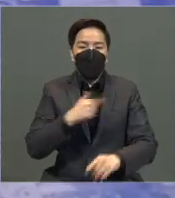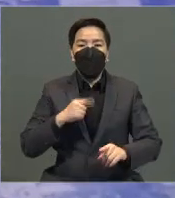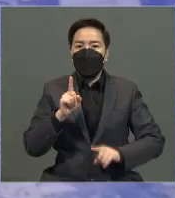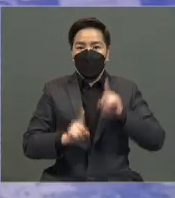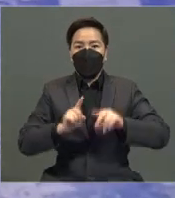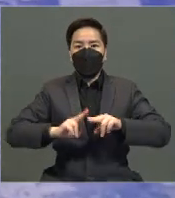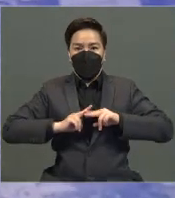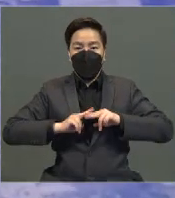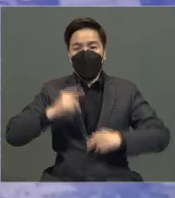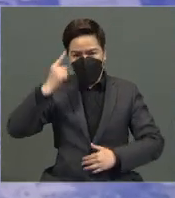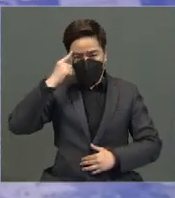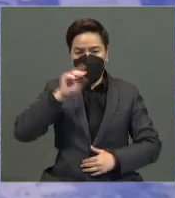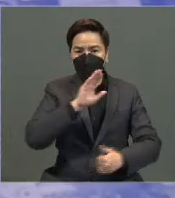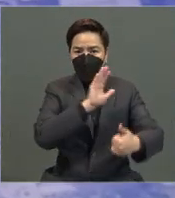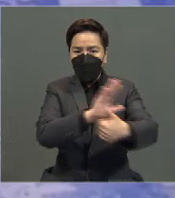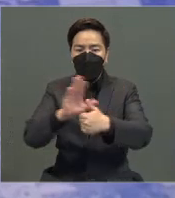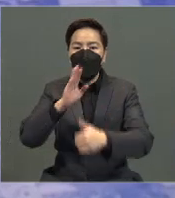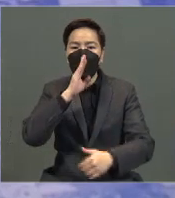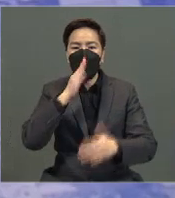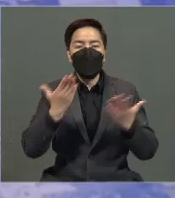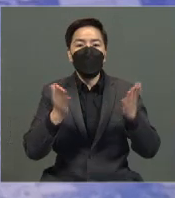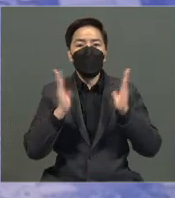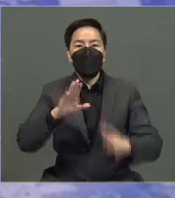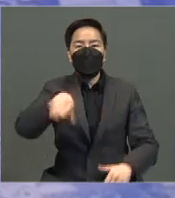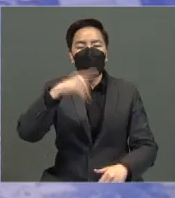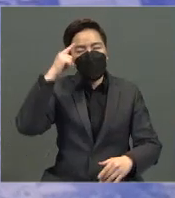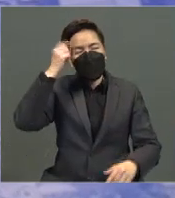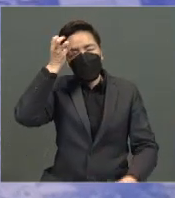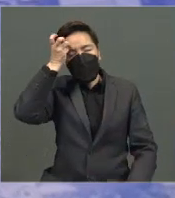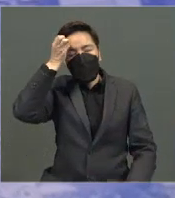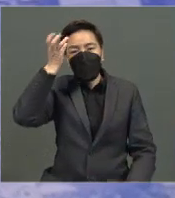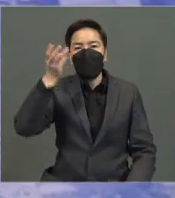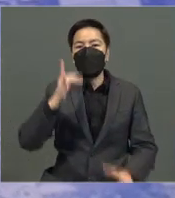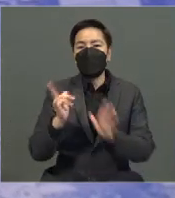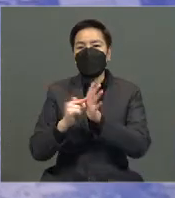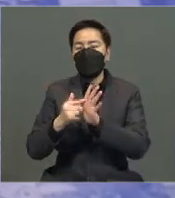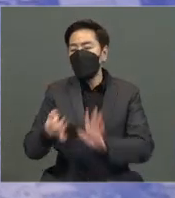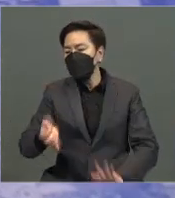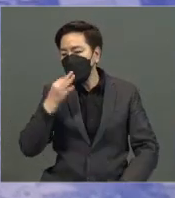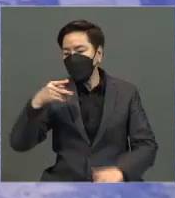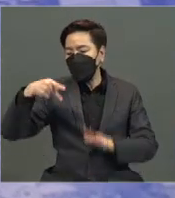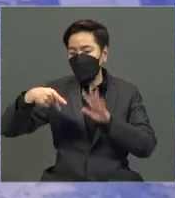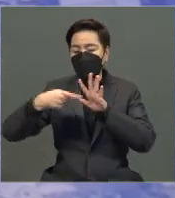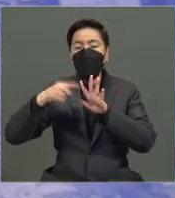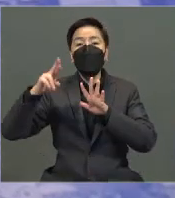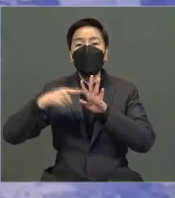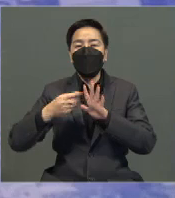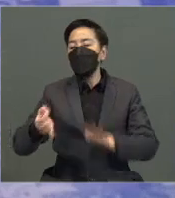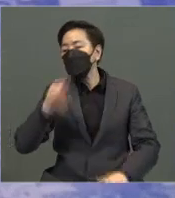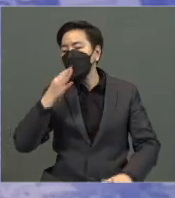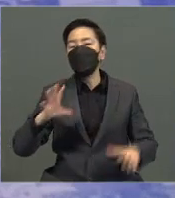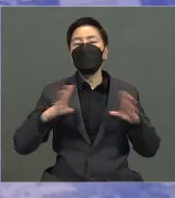ะครับโดยปกติแล้วถ้าหากเราปวดหัวเล็กน้อยนะครับอาจจะทานยาพาราเซตามอลแก้ปวดพักผ่อนนิดหน่อย